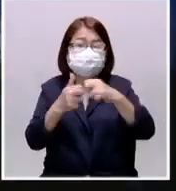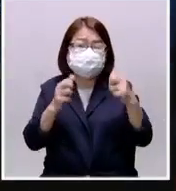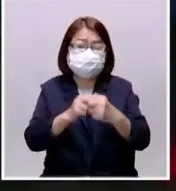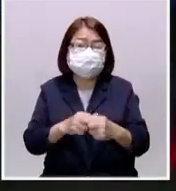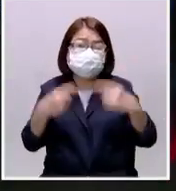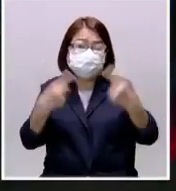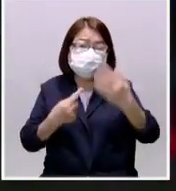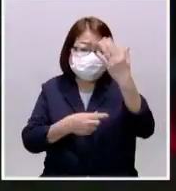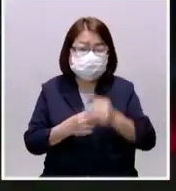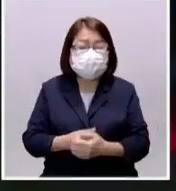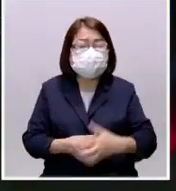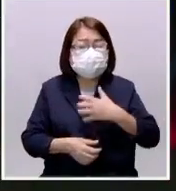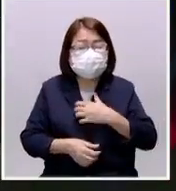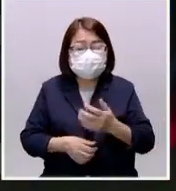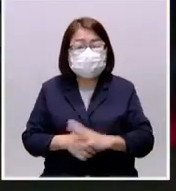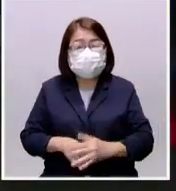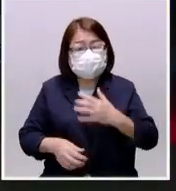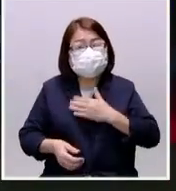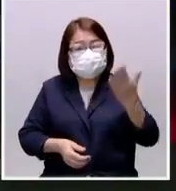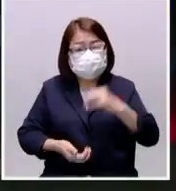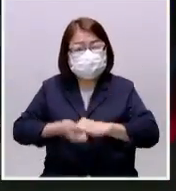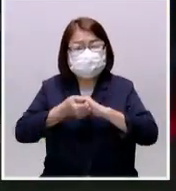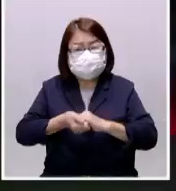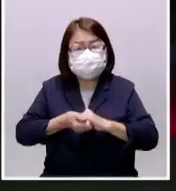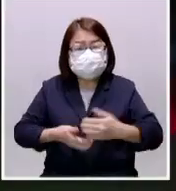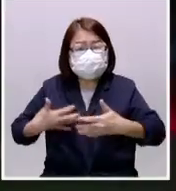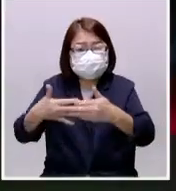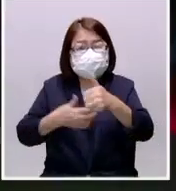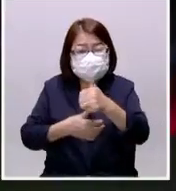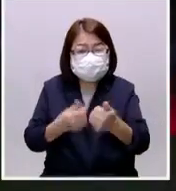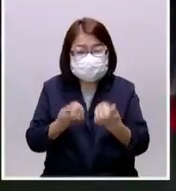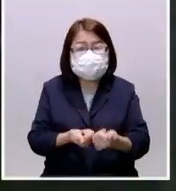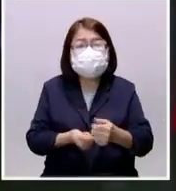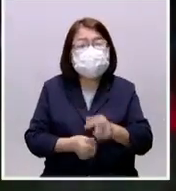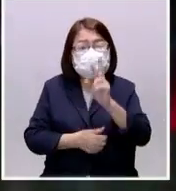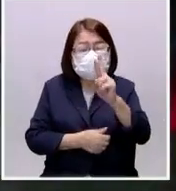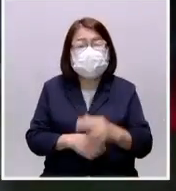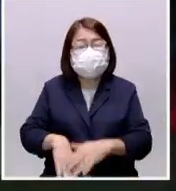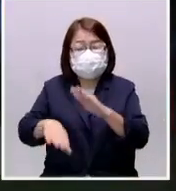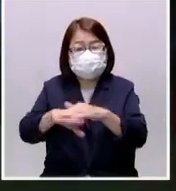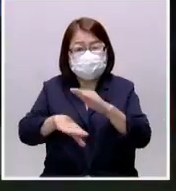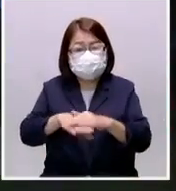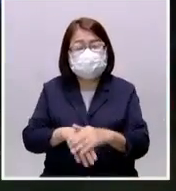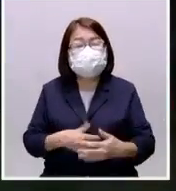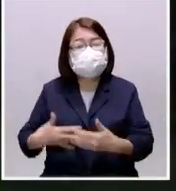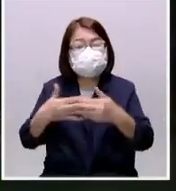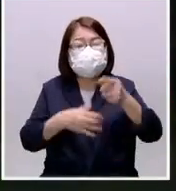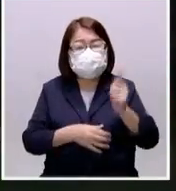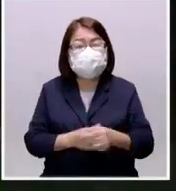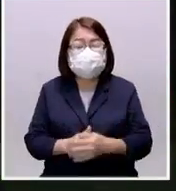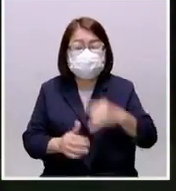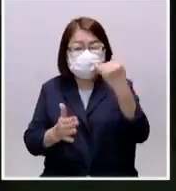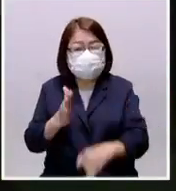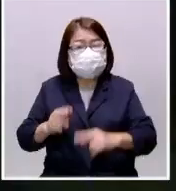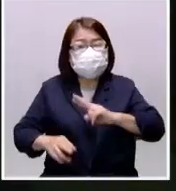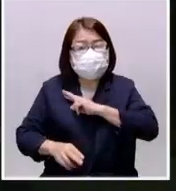และบ่อนทำลายสัมพันธภาพจีนสหรัฐอย่างร้ายแรงเซี่ยเตือนสหรัฐว่าสหรัฐจะต้องจ่ายราคาสำหรับความผิดพลาด